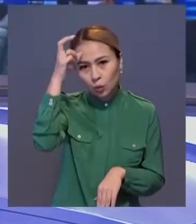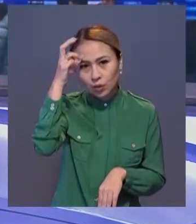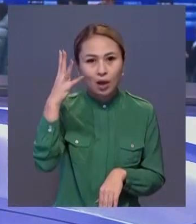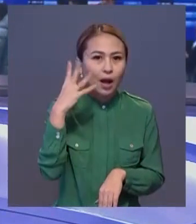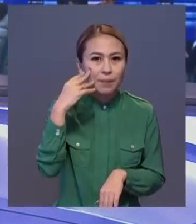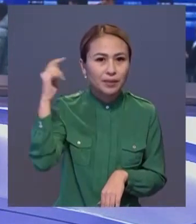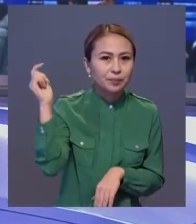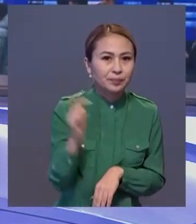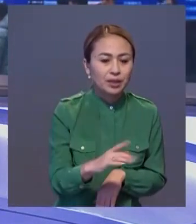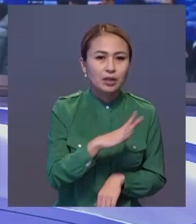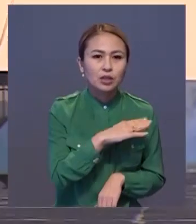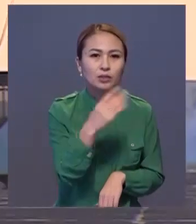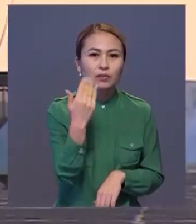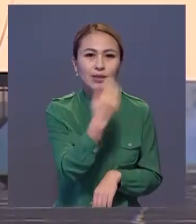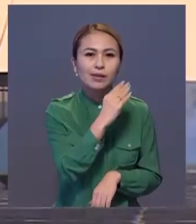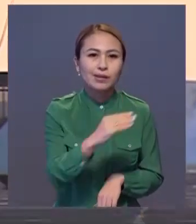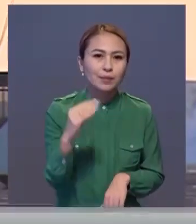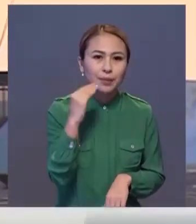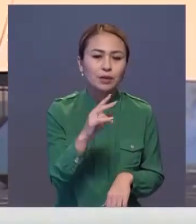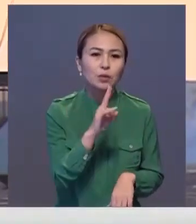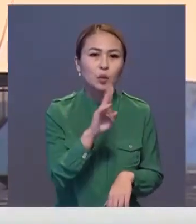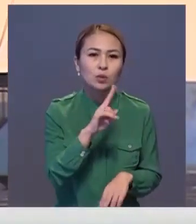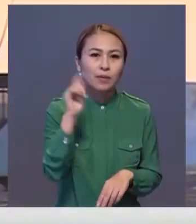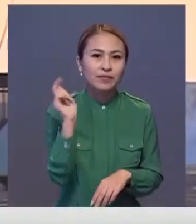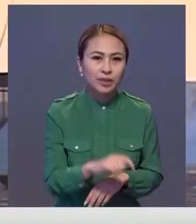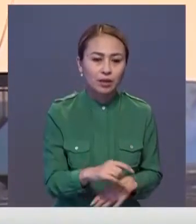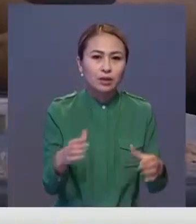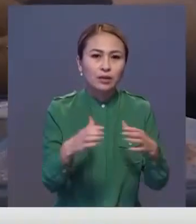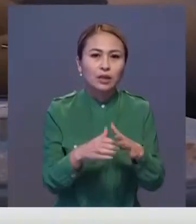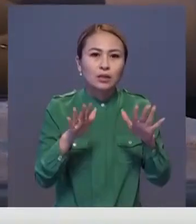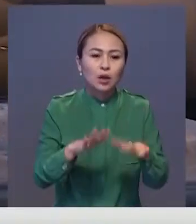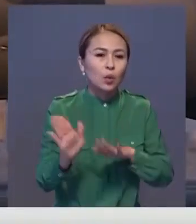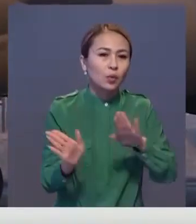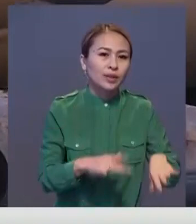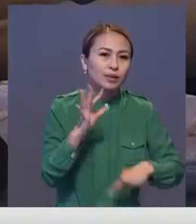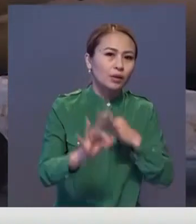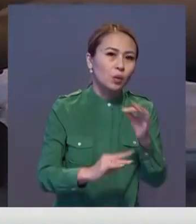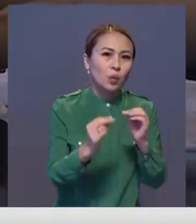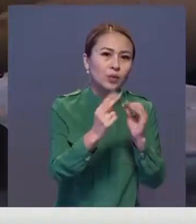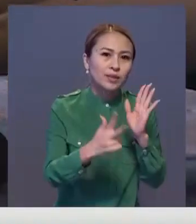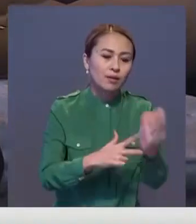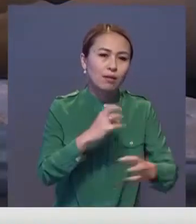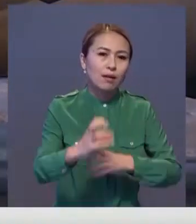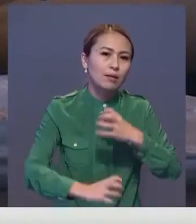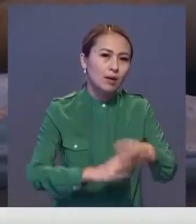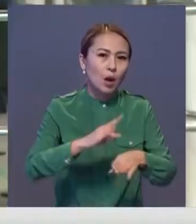рейсімен, ал үшеуі Шарм-эль-Шейх Нұр-Сұлтан рейсімен оралған. Айта кетейік, өткен тәулікте 18 халықаралық әуе